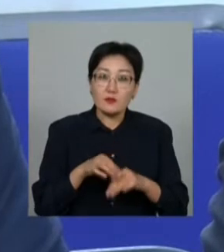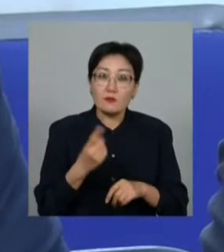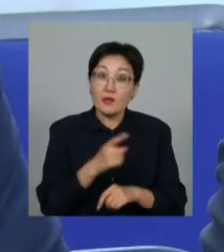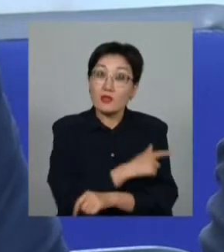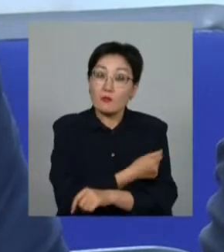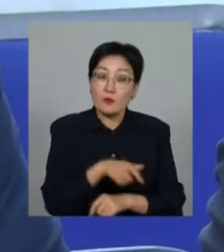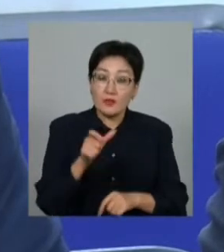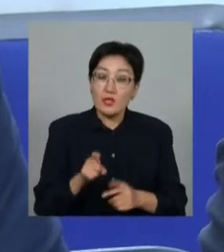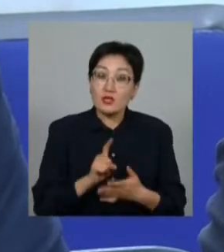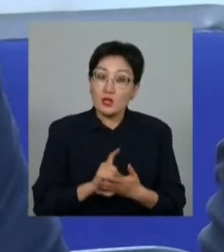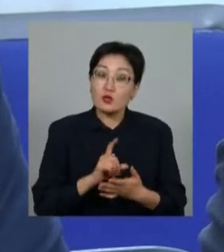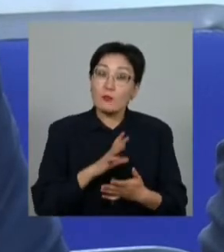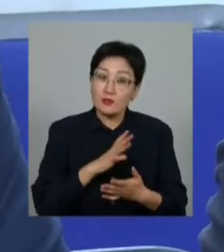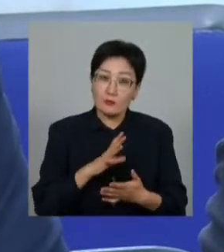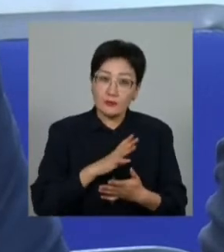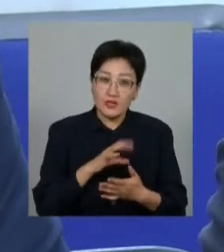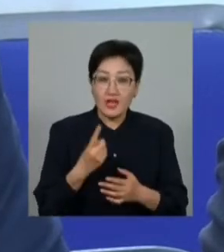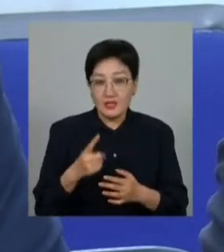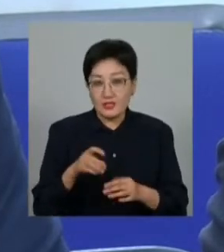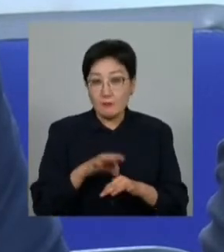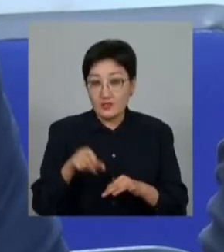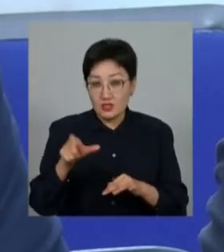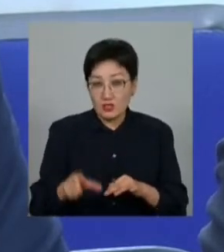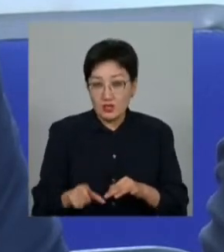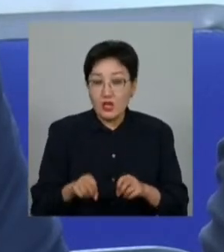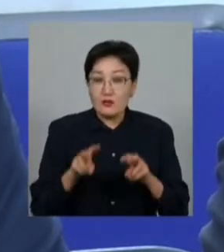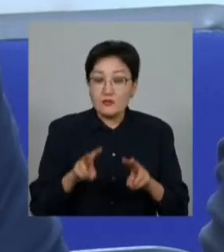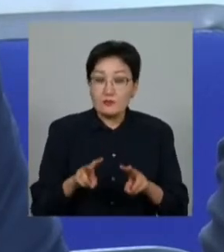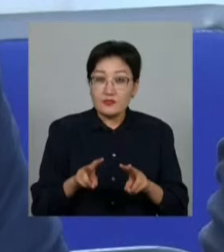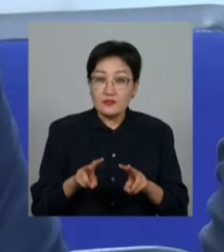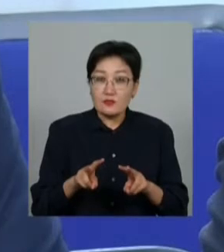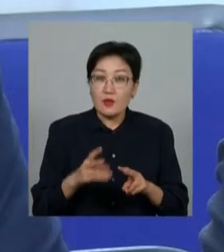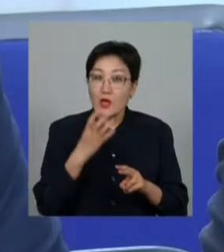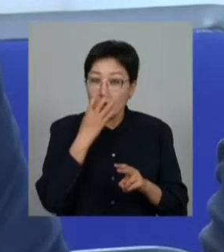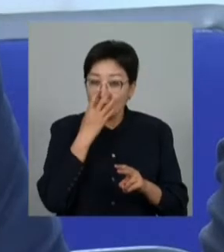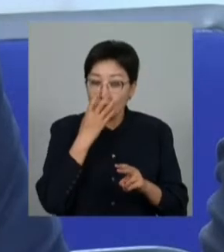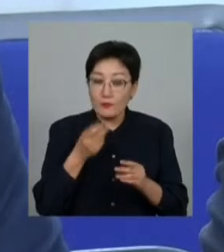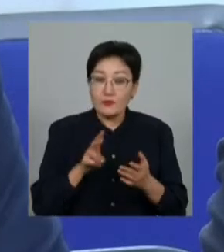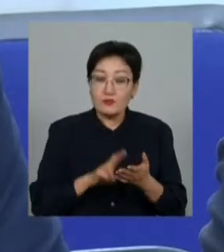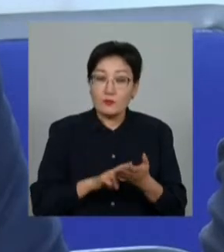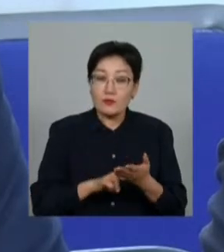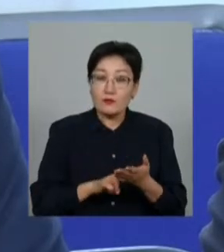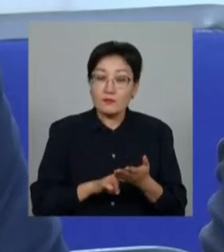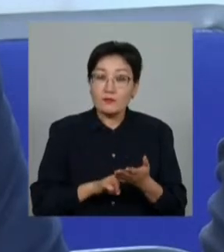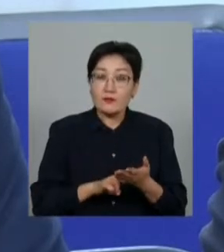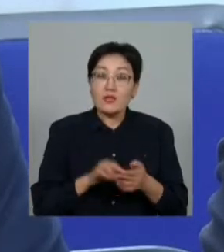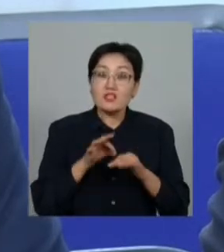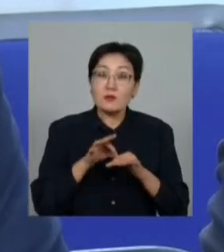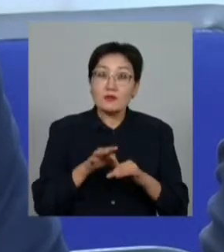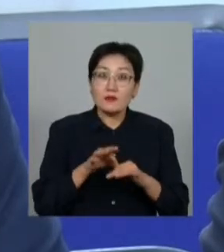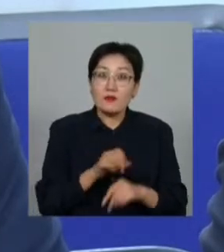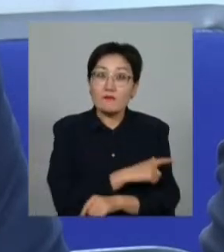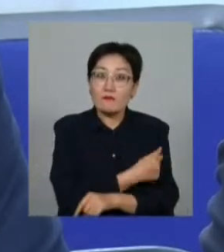должно было быть один пациент специализирован глине умели с кислородом сопровождении